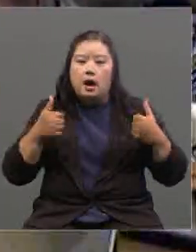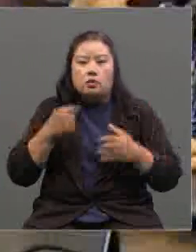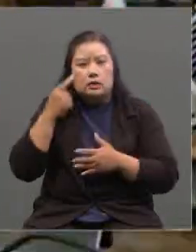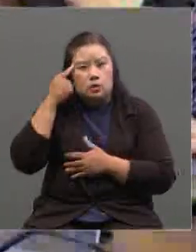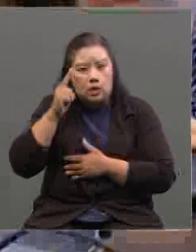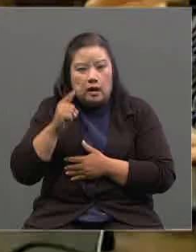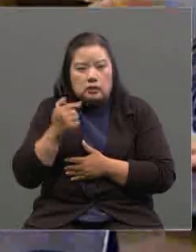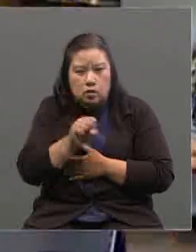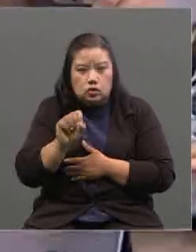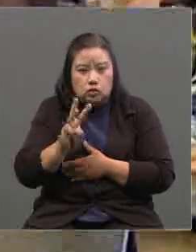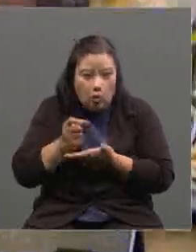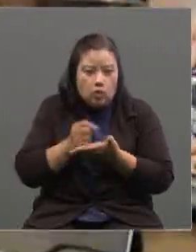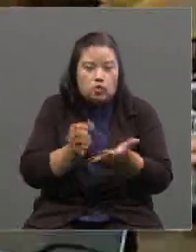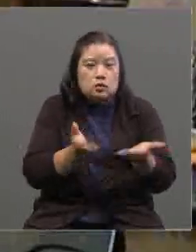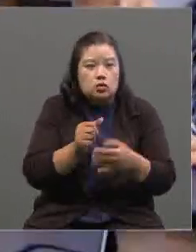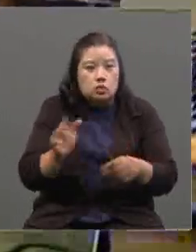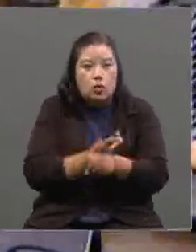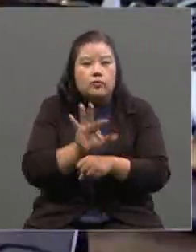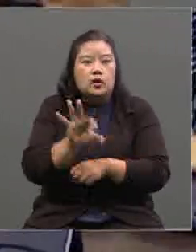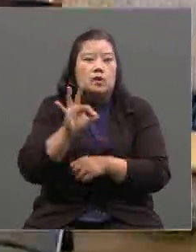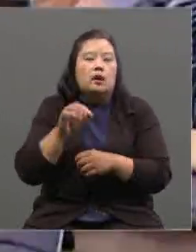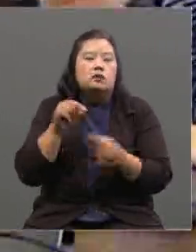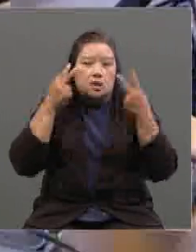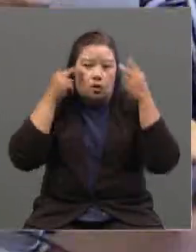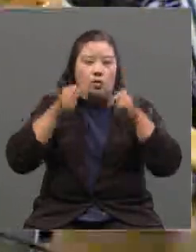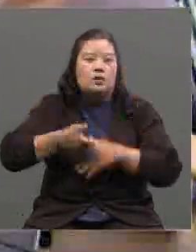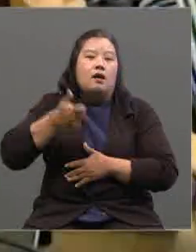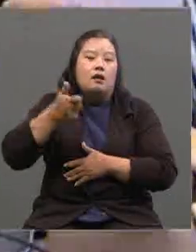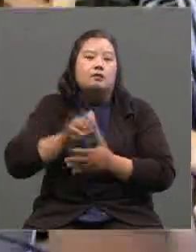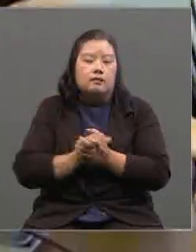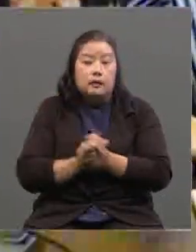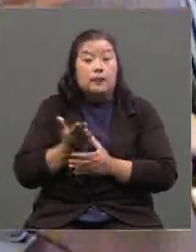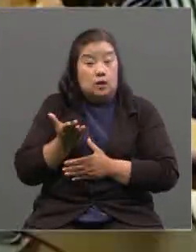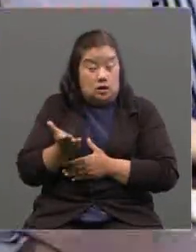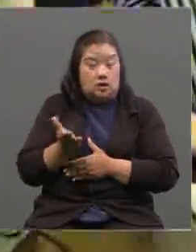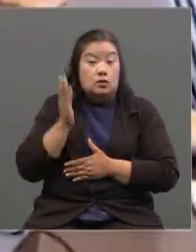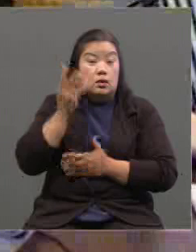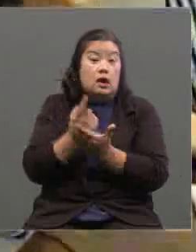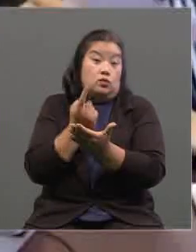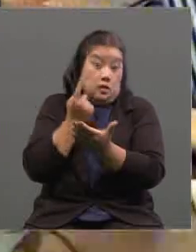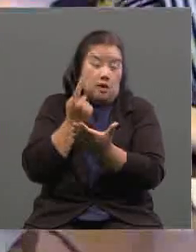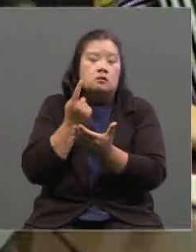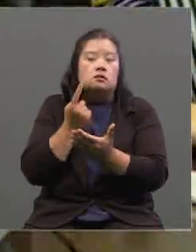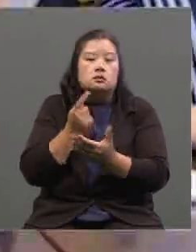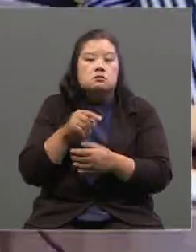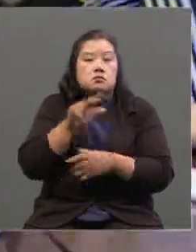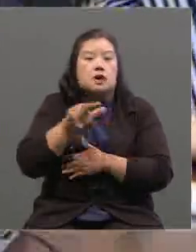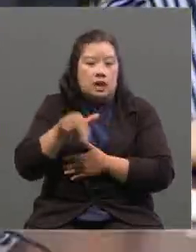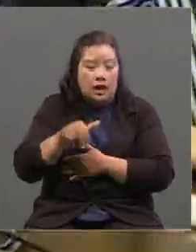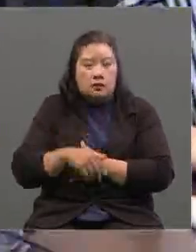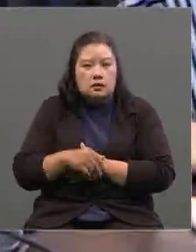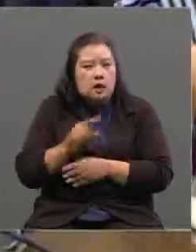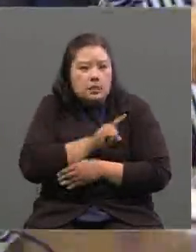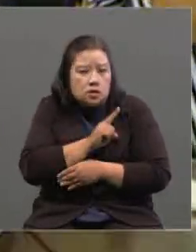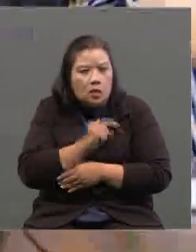การโหวตออกมาตามคาดหมายซึ่งหลังจากนี้ค่ะนายเศรษฐาในฐานะนายกรัฐมนตรีจะฟอร์มทีมครม.ด้วยตนเอง